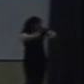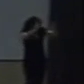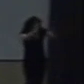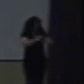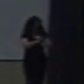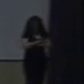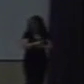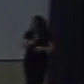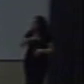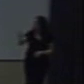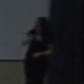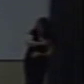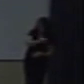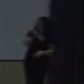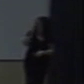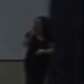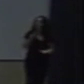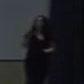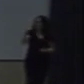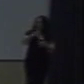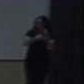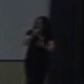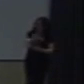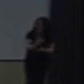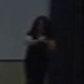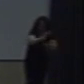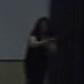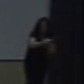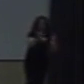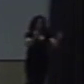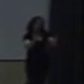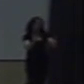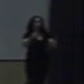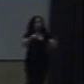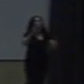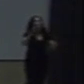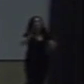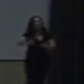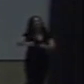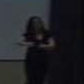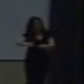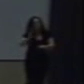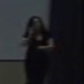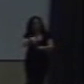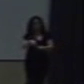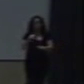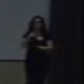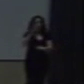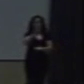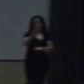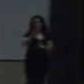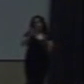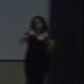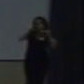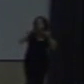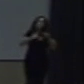Vostè fa molt bé de veure el TN, de llegir el diari, de mirar d'aquí d'allà. Sí, sí, i miro l'ordinador també. I intervejo en blogs, els que